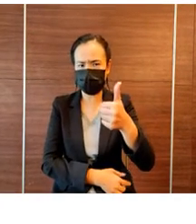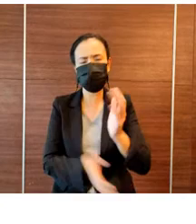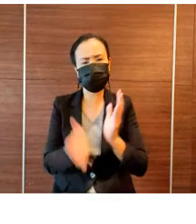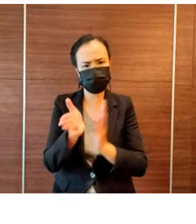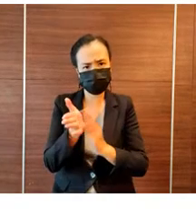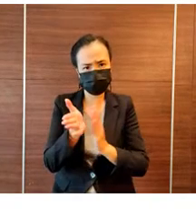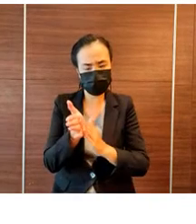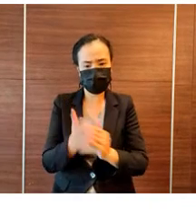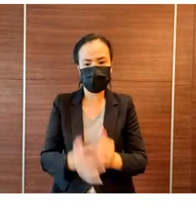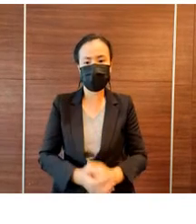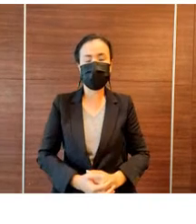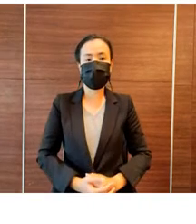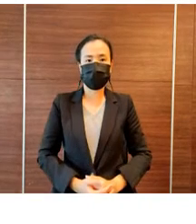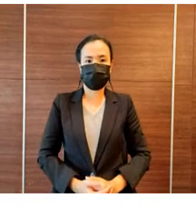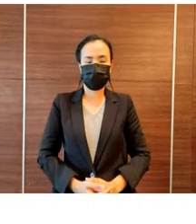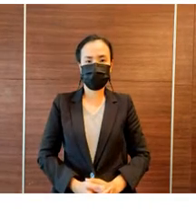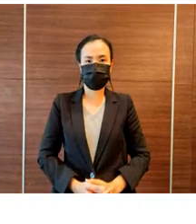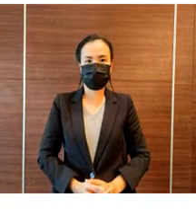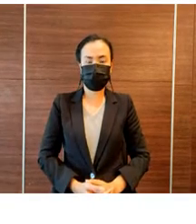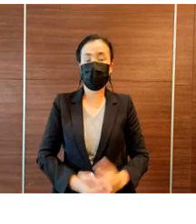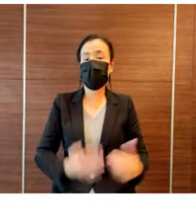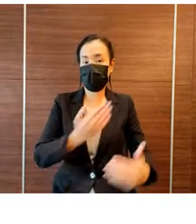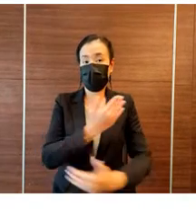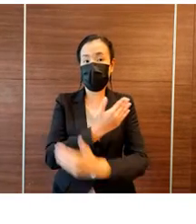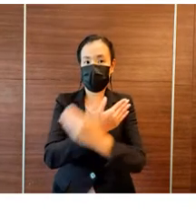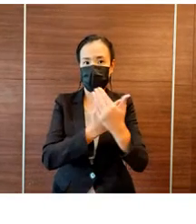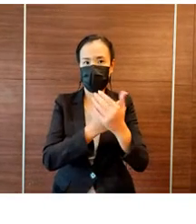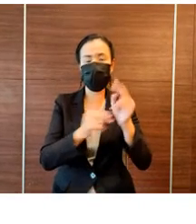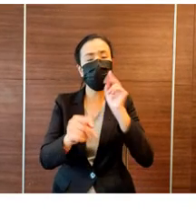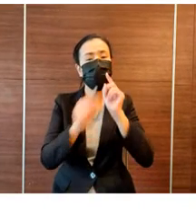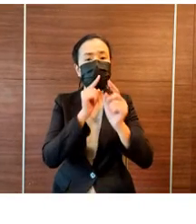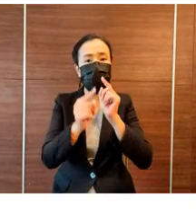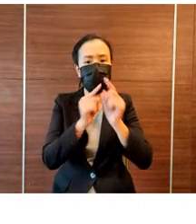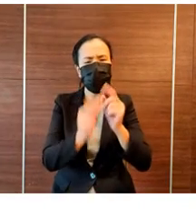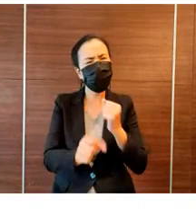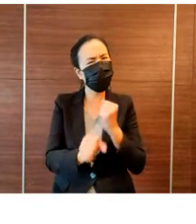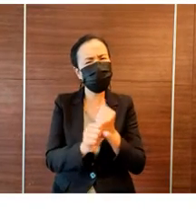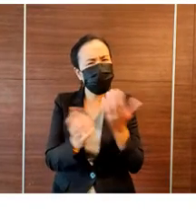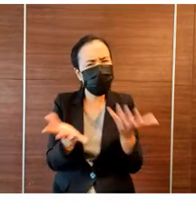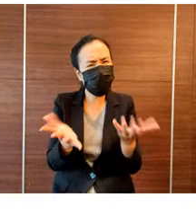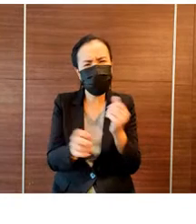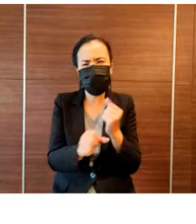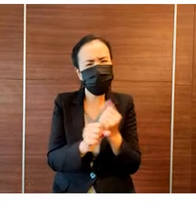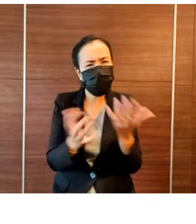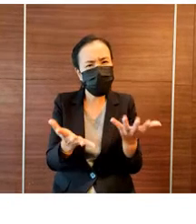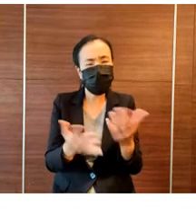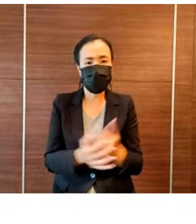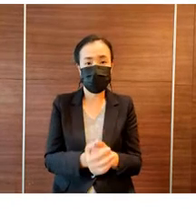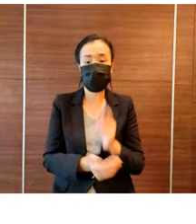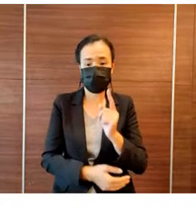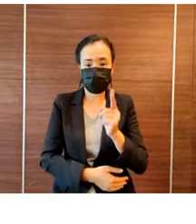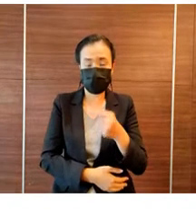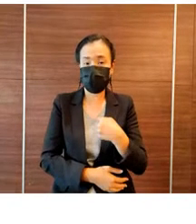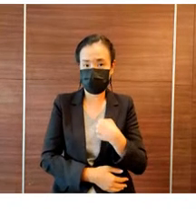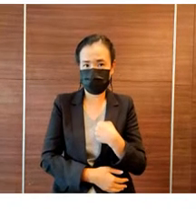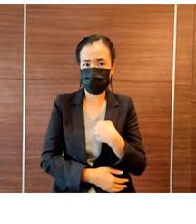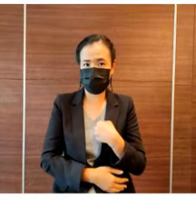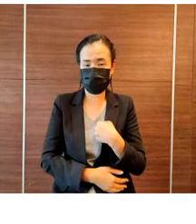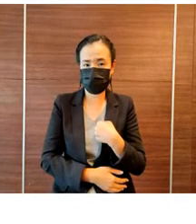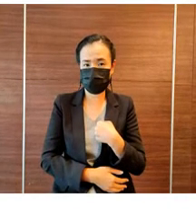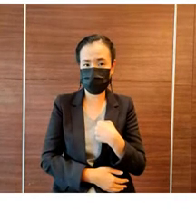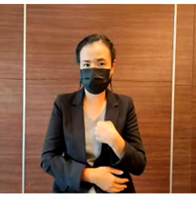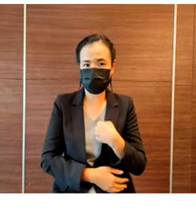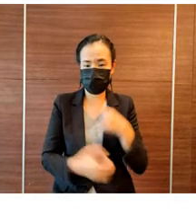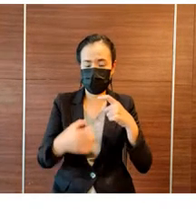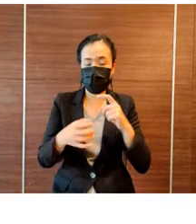ชมบลาบลาบลาแล้วก็ได้มีโอกาสนั่งคุยกันว่าเฮ้ยจะทำยังไงกันดีวะอะไรอย่างเงี้ยเพราะจริงแล้วพอเราออกม